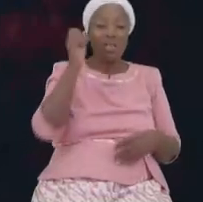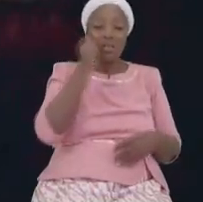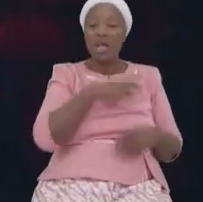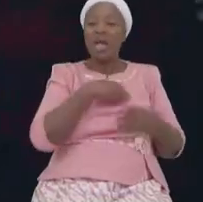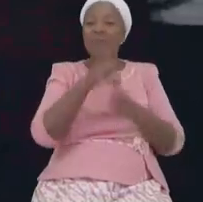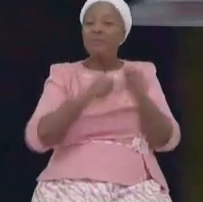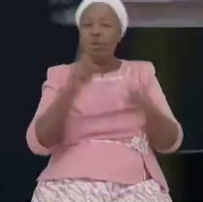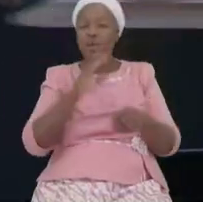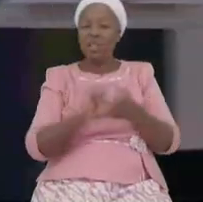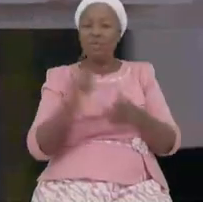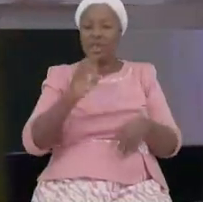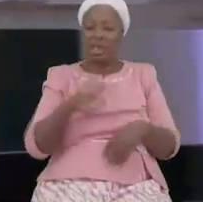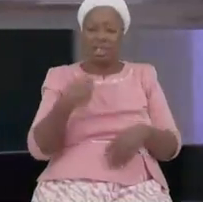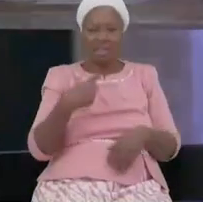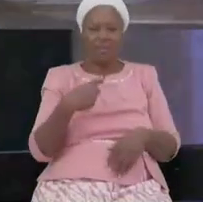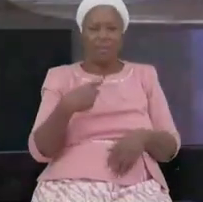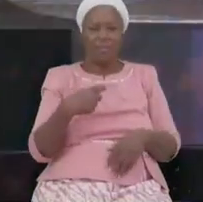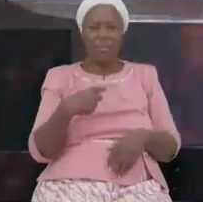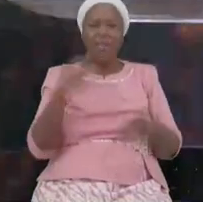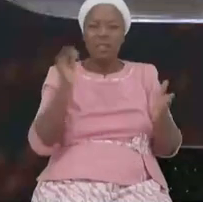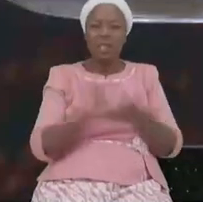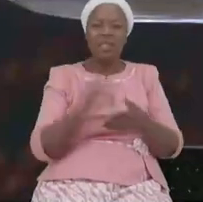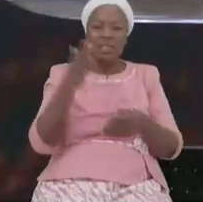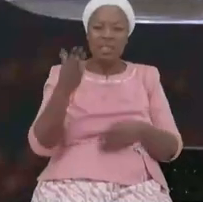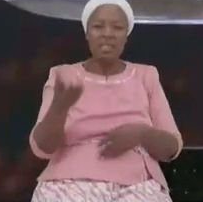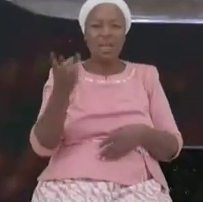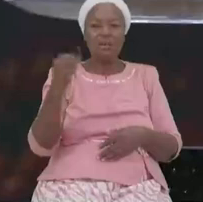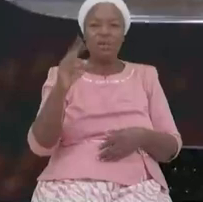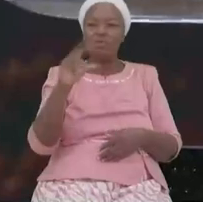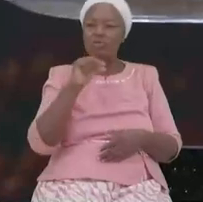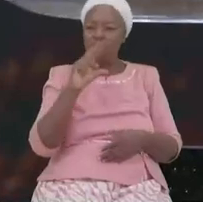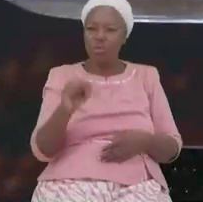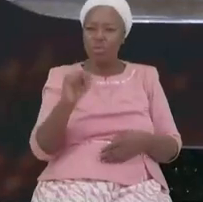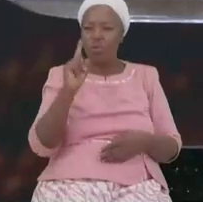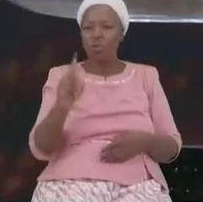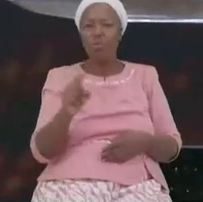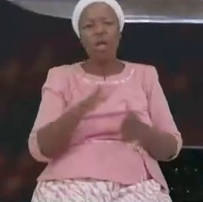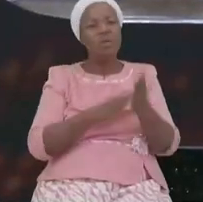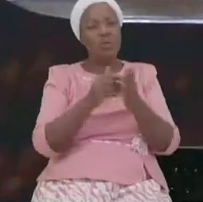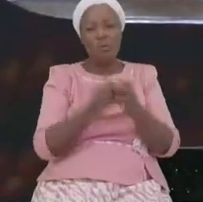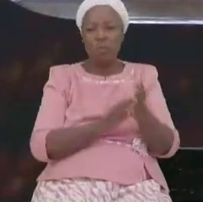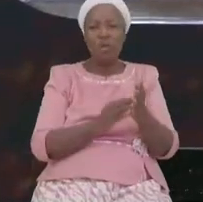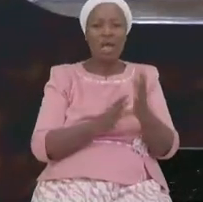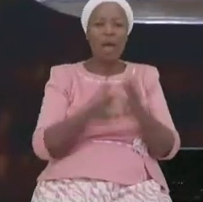pouvons dire qu'il n'y a eu aucun parmi eux qui chante cela,